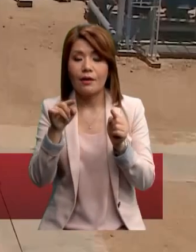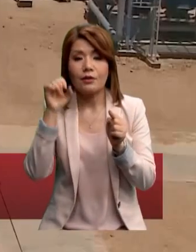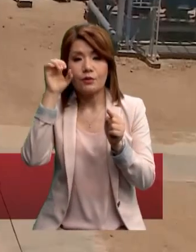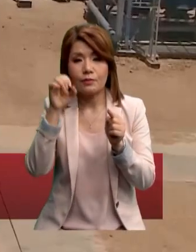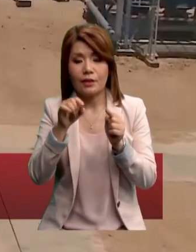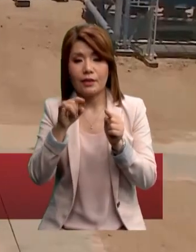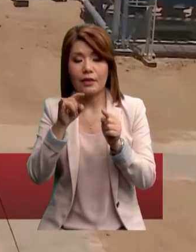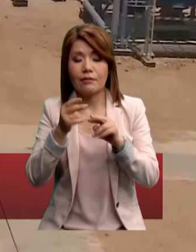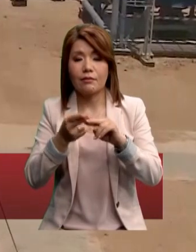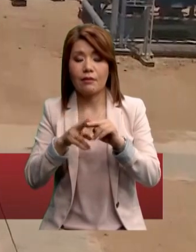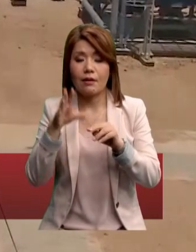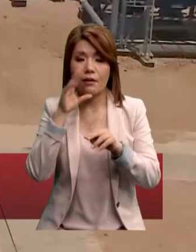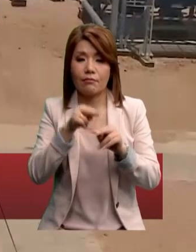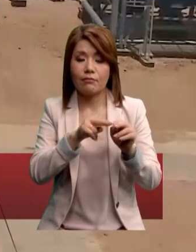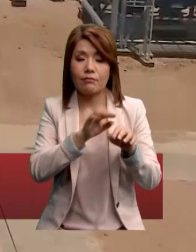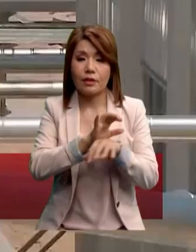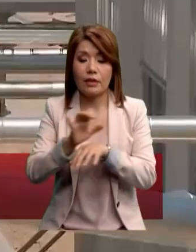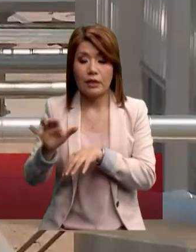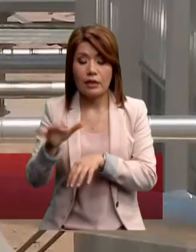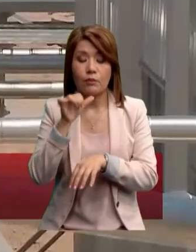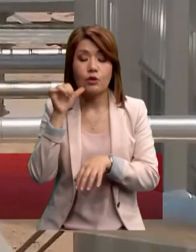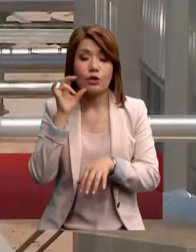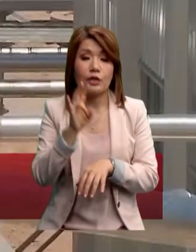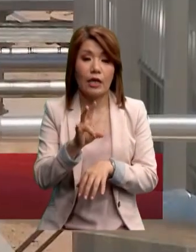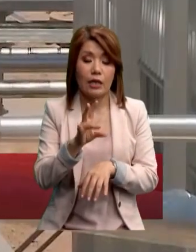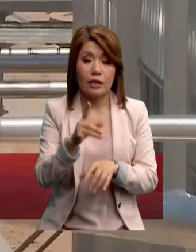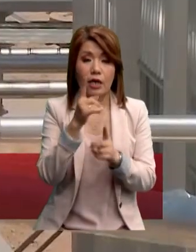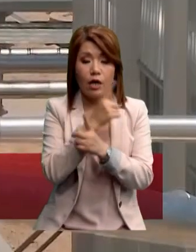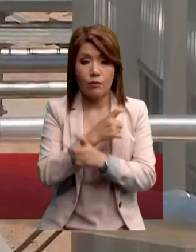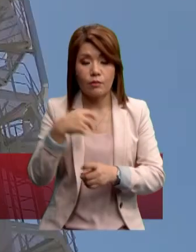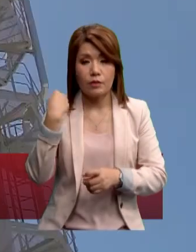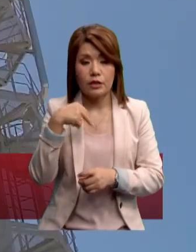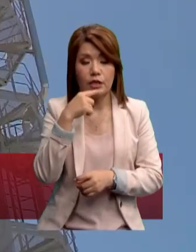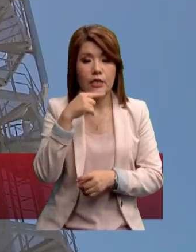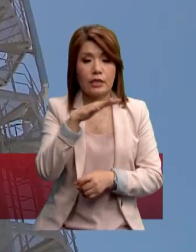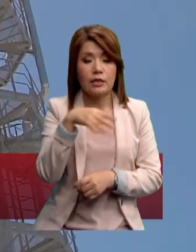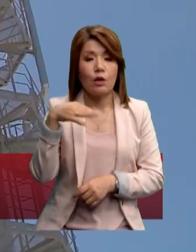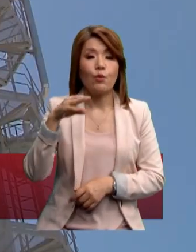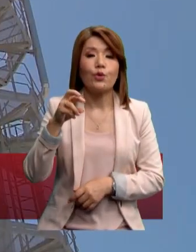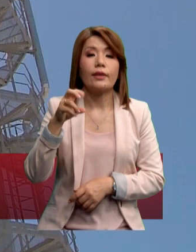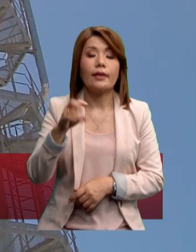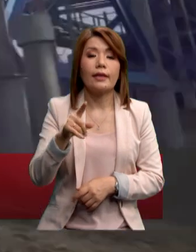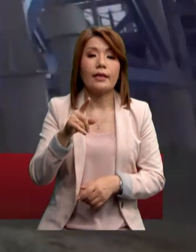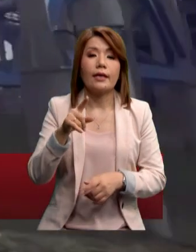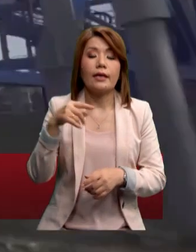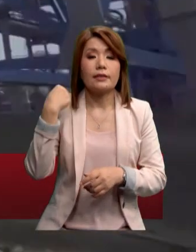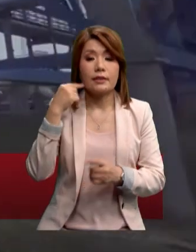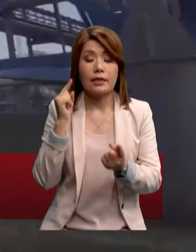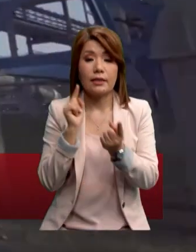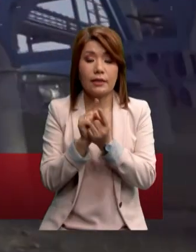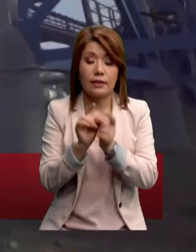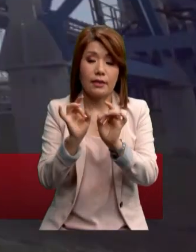создании тройственного газового союза в ноябре прошлого года озвучил президент России Владимир Путин на встрече с